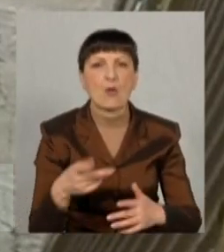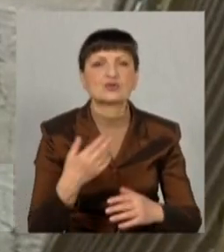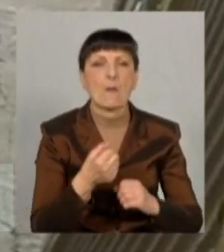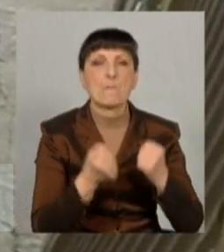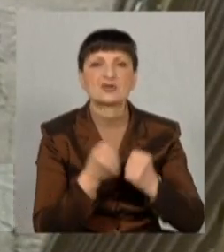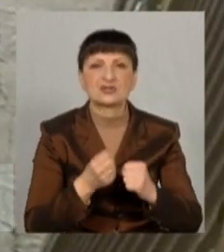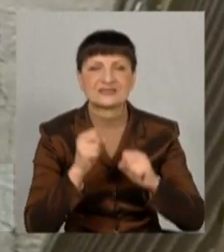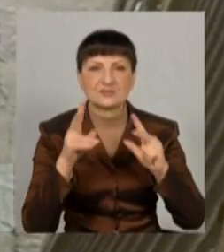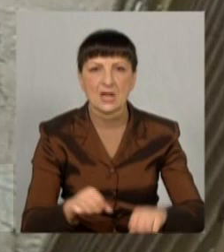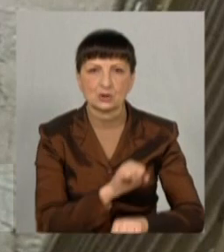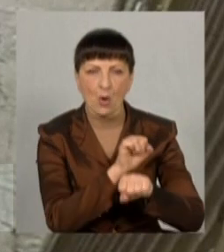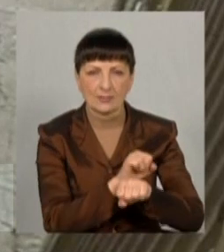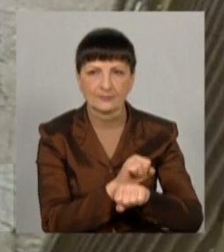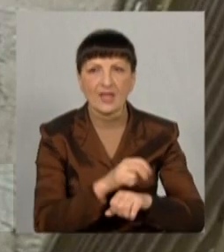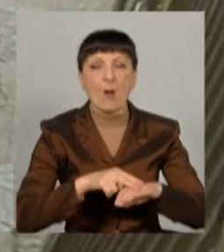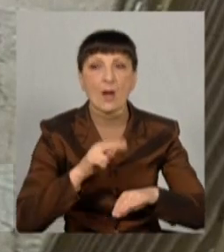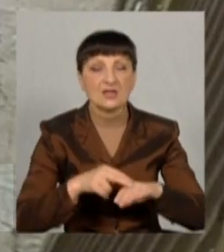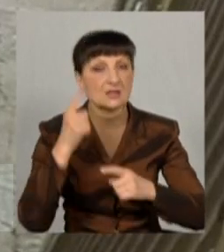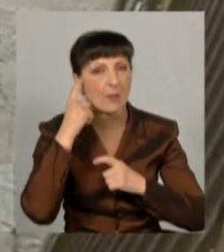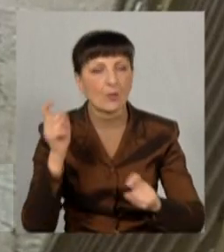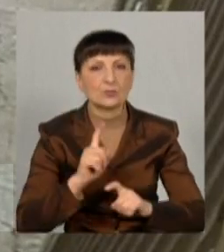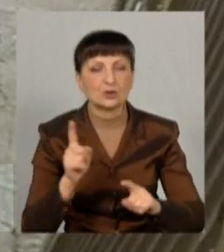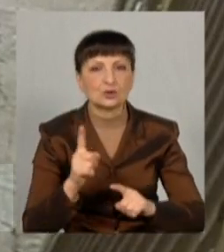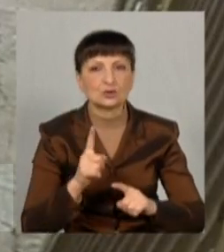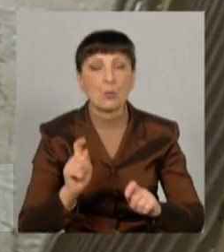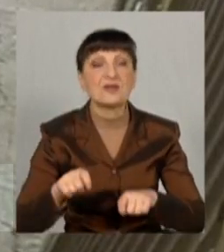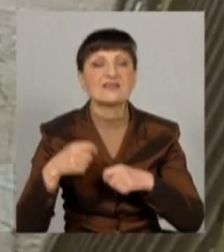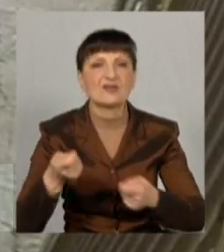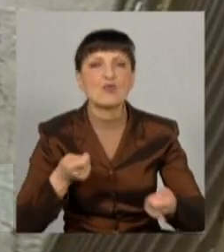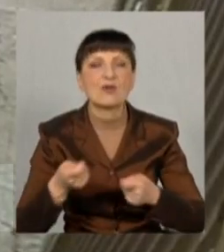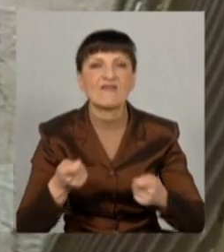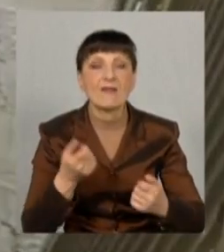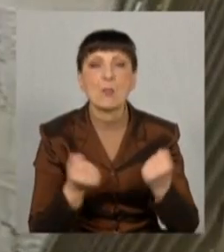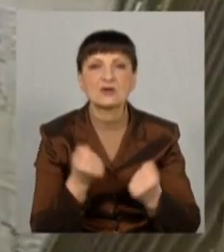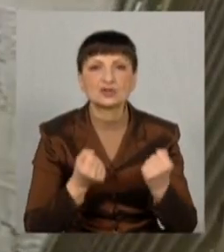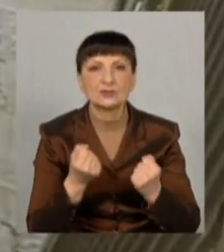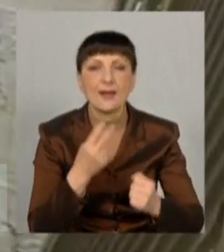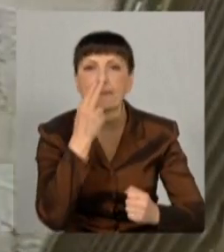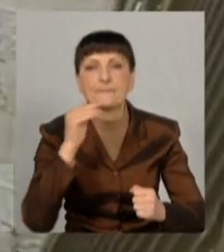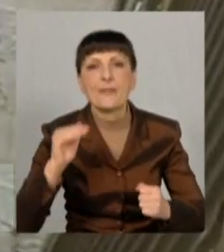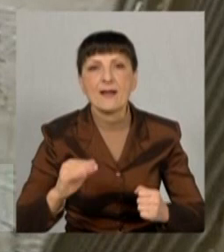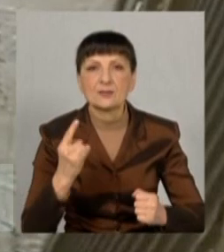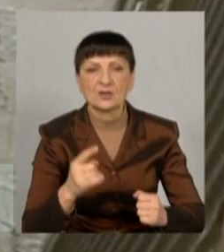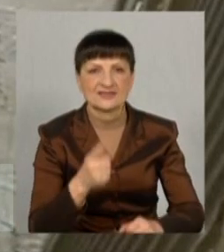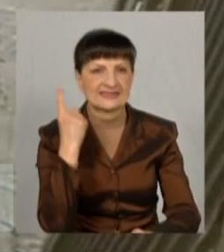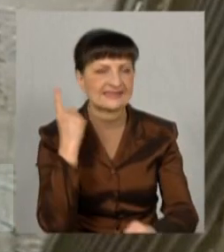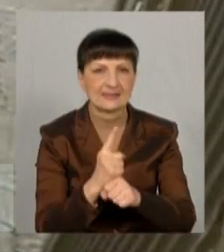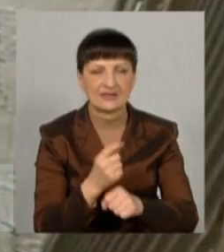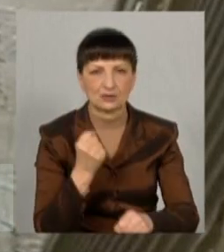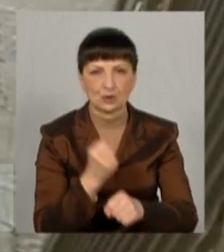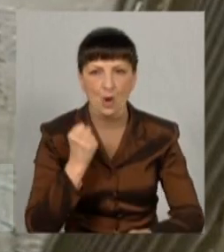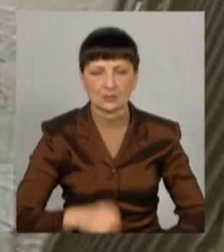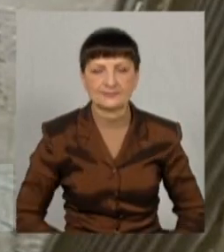на спецстоянку. Правоохранители напомнили, что передавать управление автотранспорта несовершеннолетним категорически